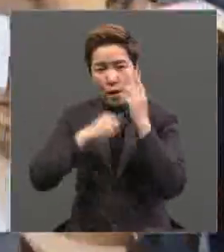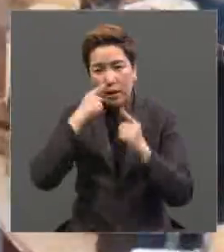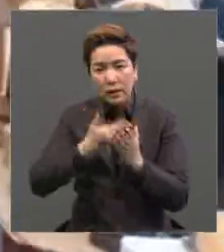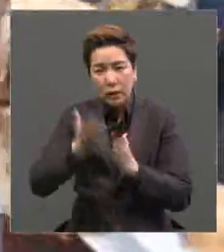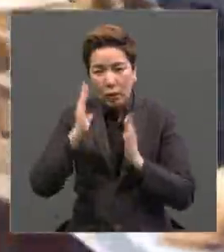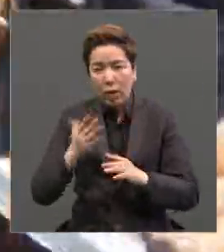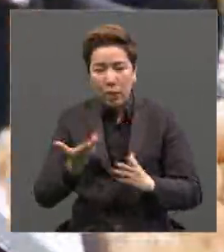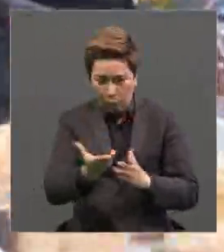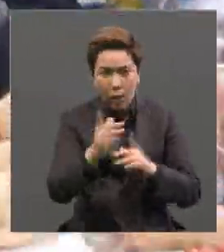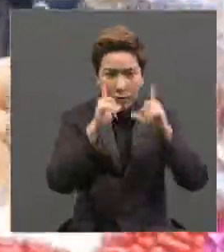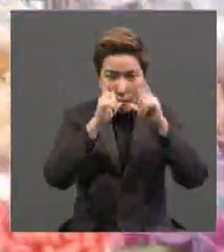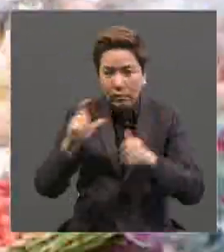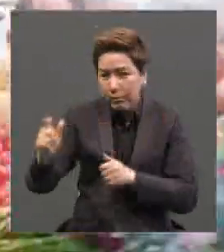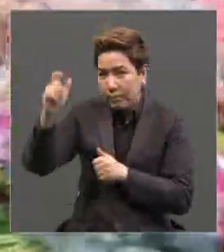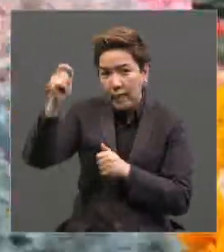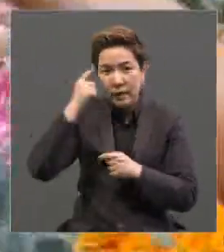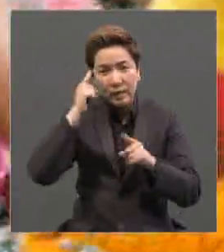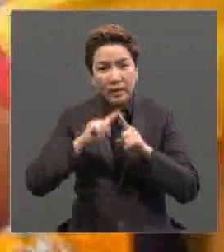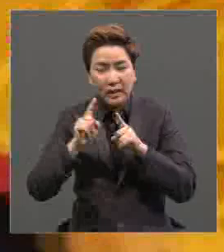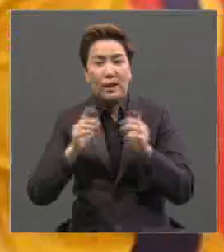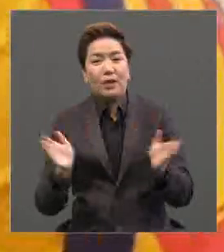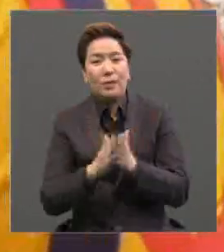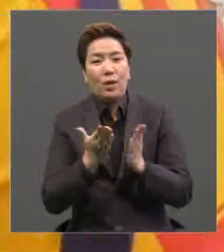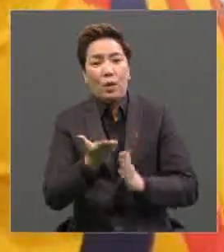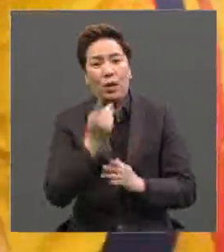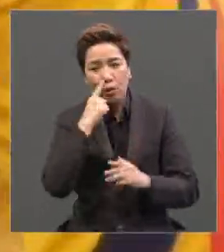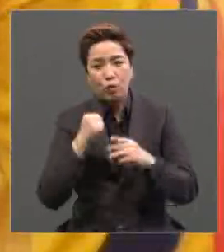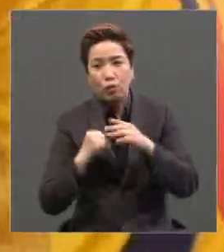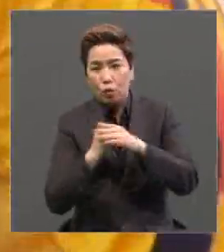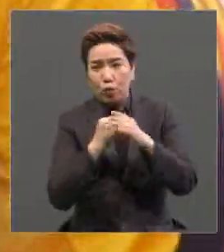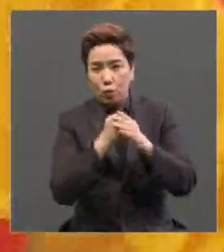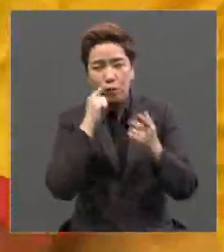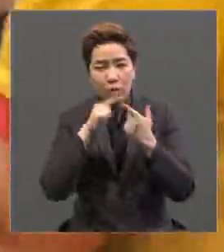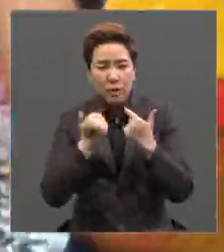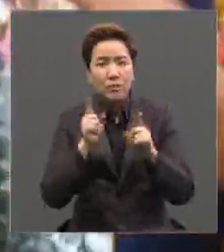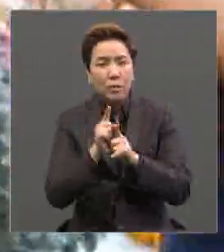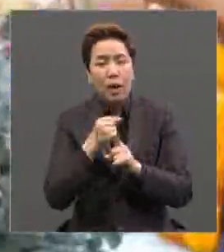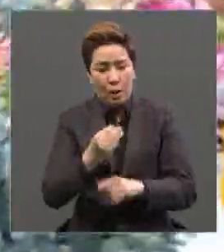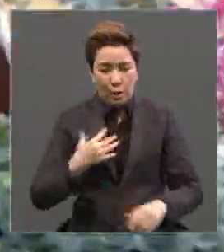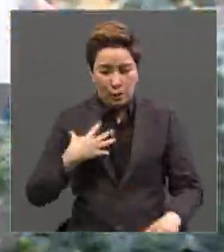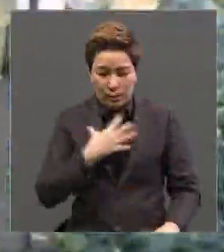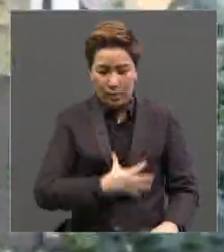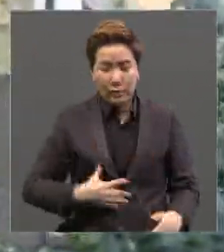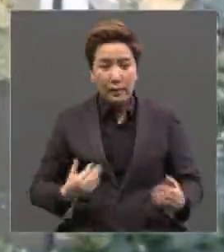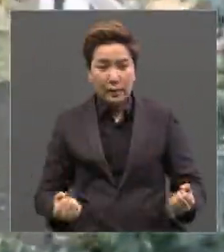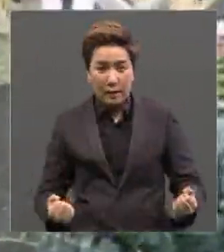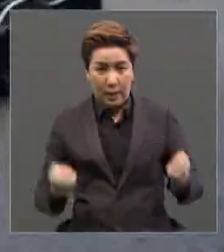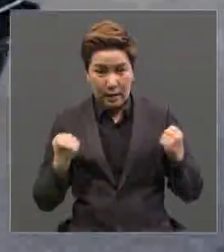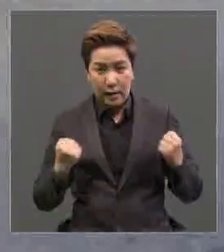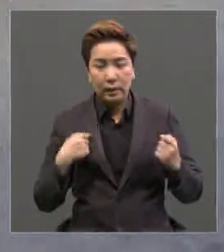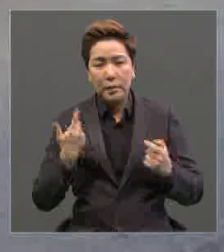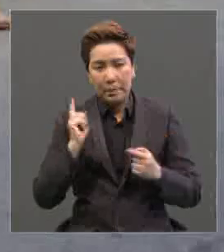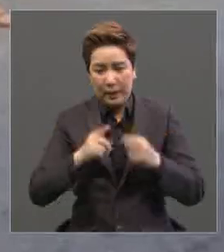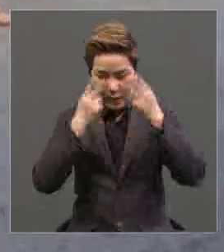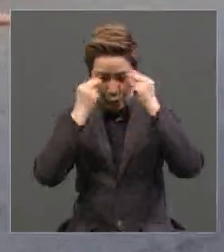าพี่น้องประชาชนมาขอถ่ายรูปโดยขอให้ลุงป้อมสู้นะบางคนบอกขอให้สุขภาพแข็งแรงแล้วก็ขอ